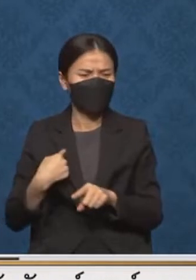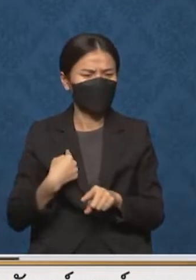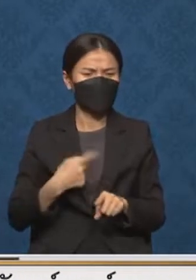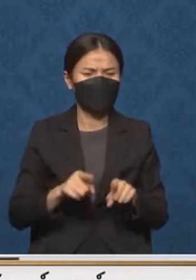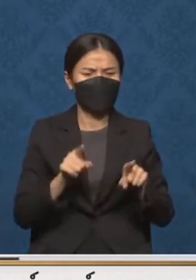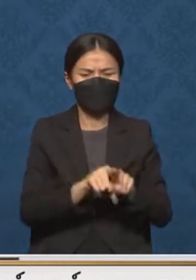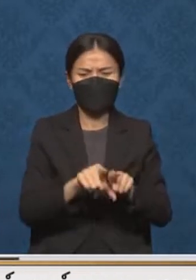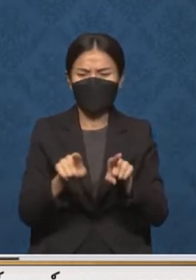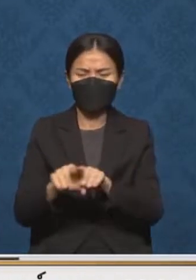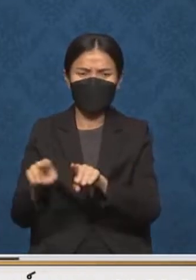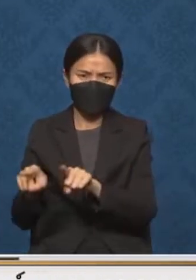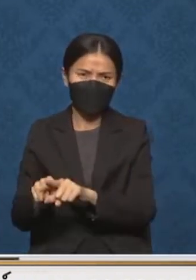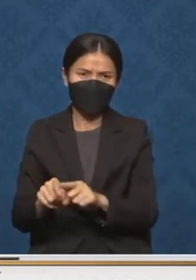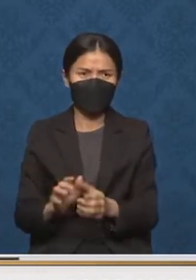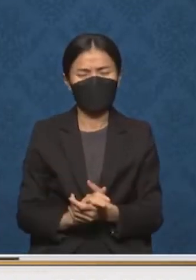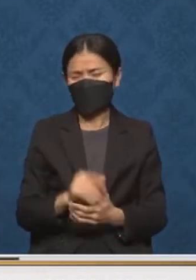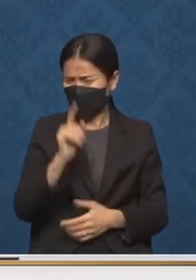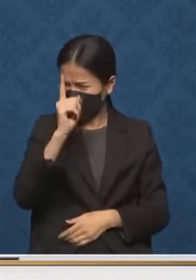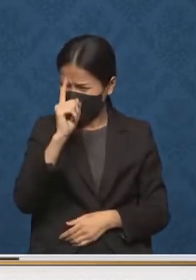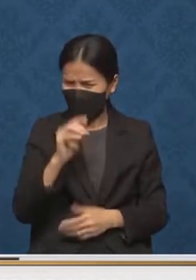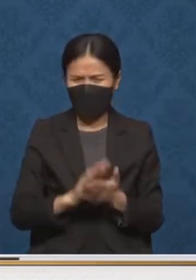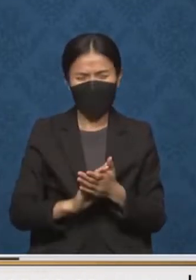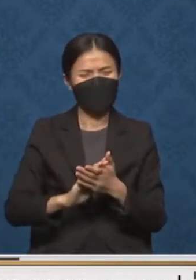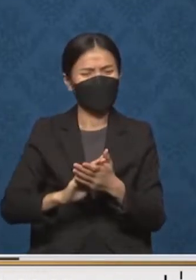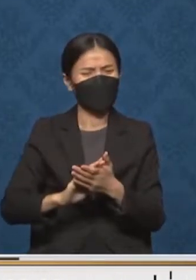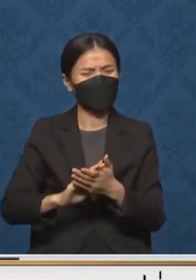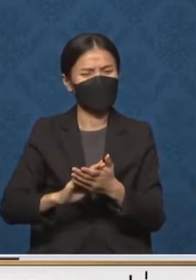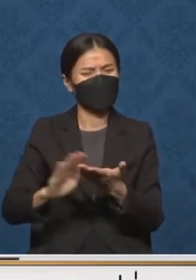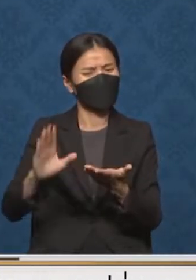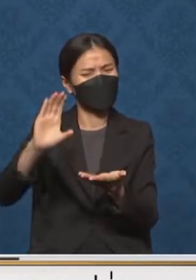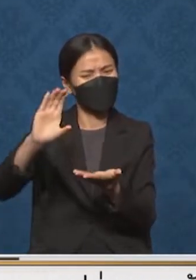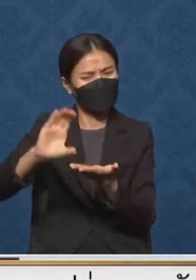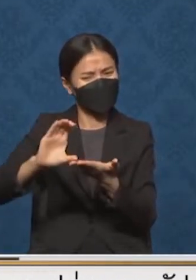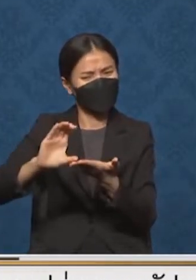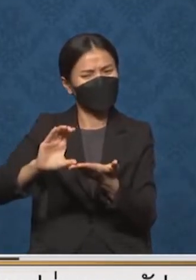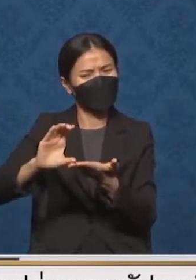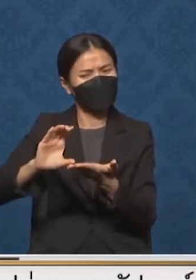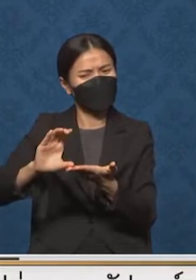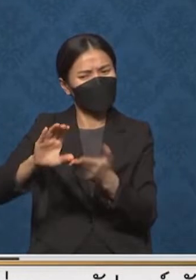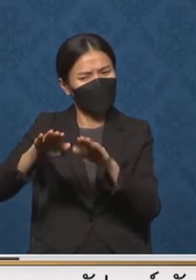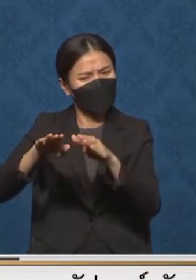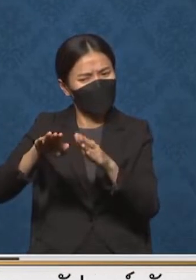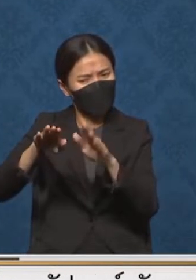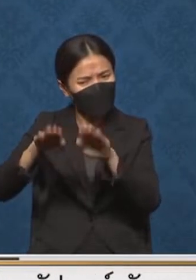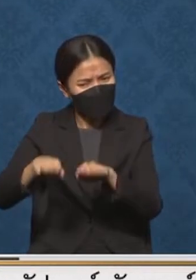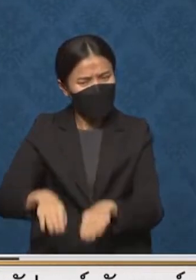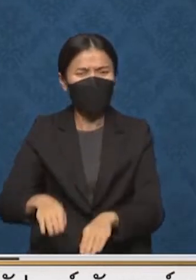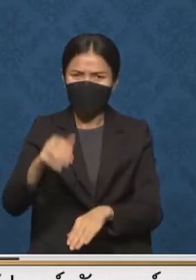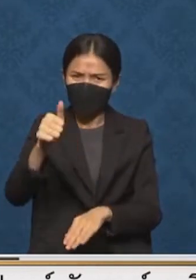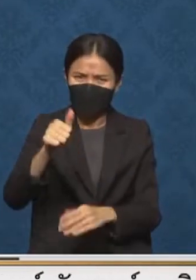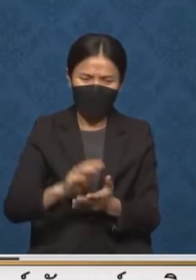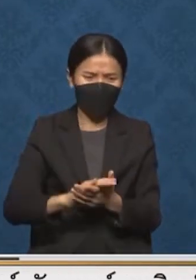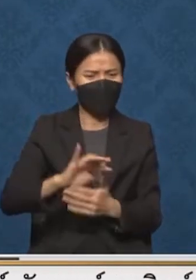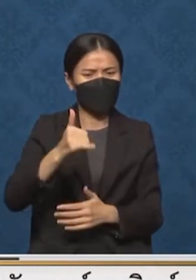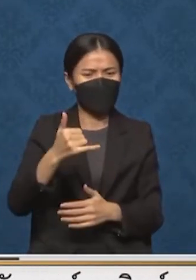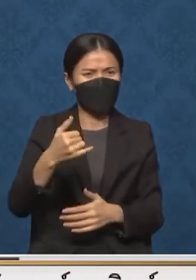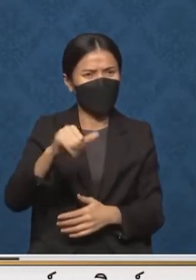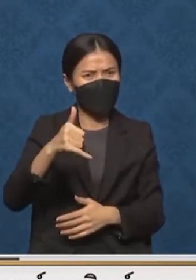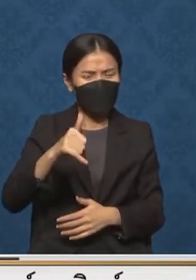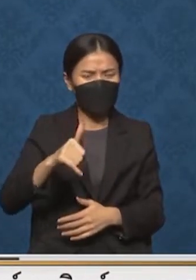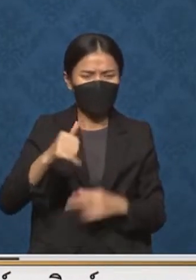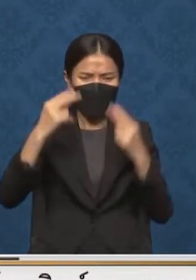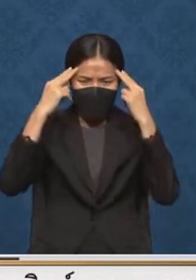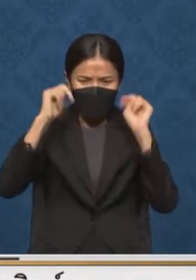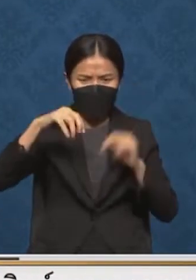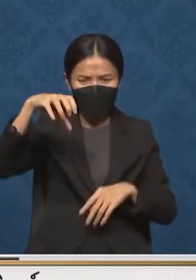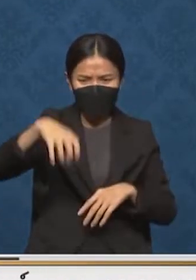ะประมาณโดซ้ำ ทสามารตดออกได้แล้วก็อาถึงข้าญยุบทหนวยงานยัได้เลยนะครับ ซึสำนผมคิดวานจะลได้อ 10 เปรเซ็ตเปอย